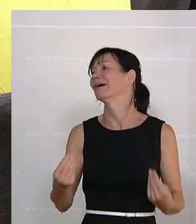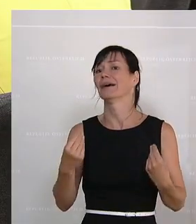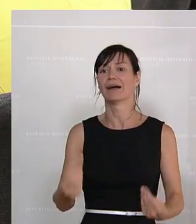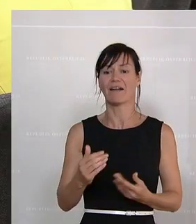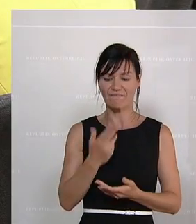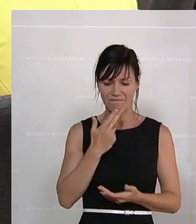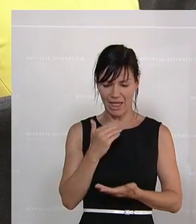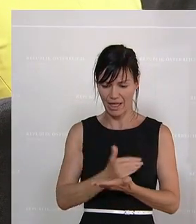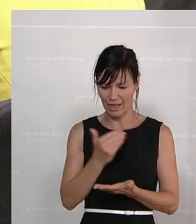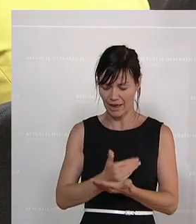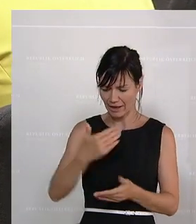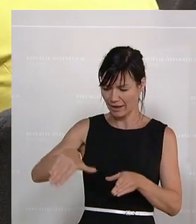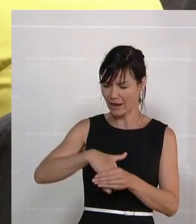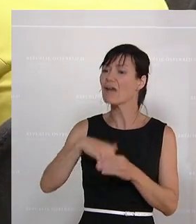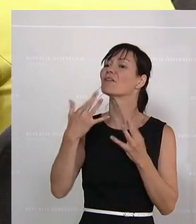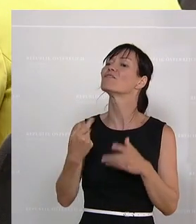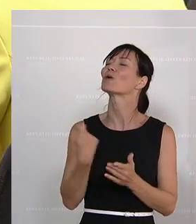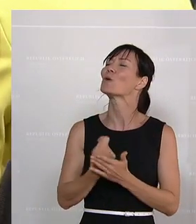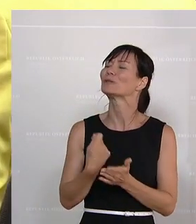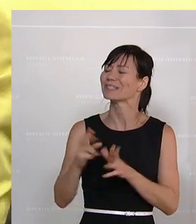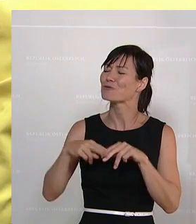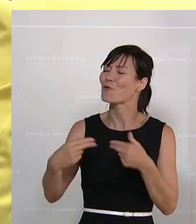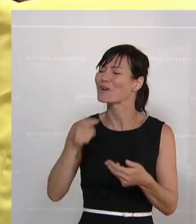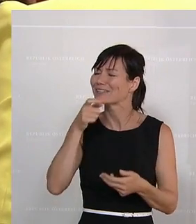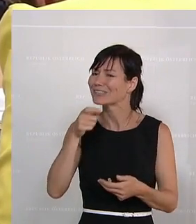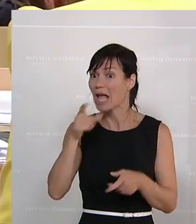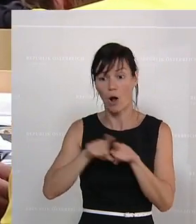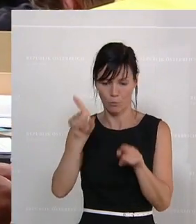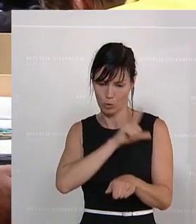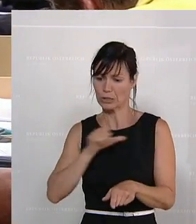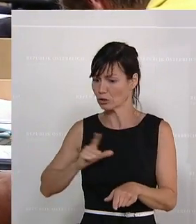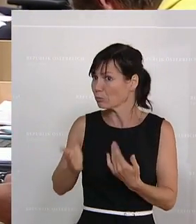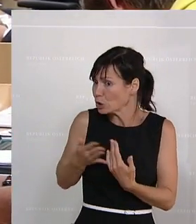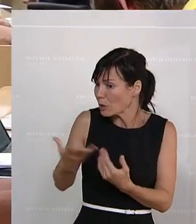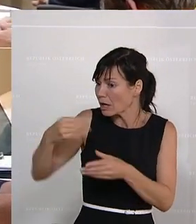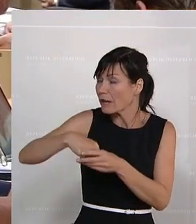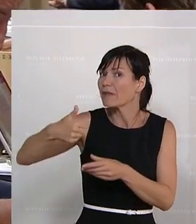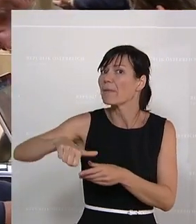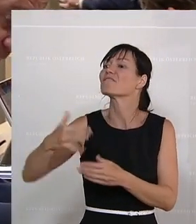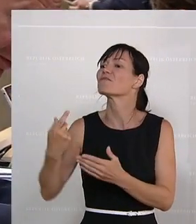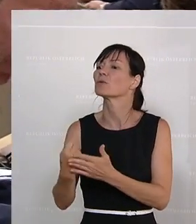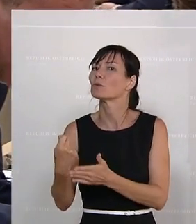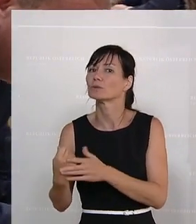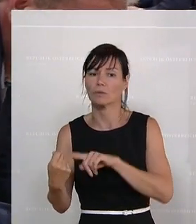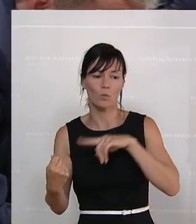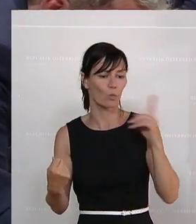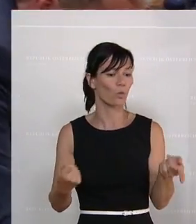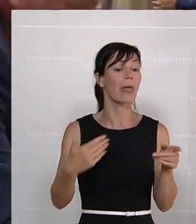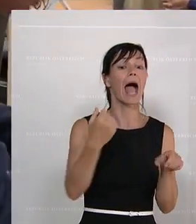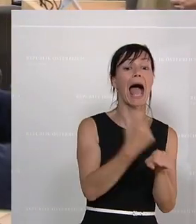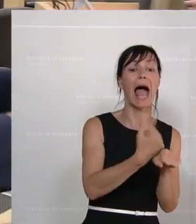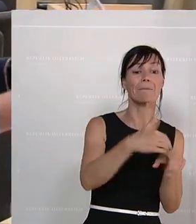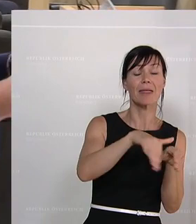erwerbstätige im öffentlichen dienst wo ja auch die polizei dabei ist zum beispiel um was kostet bei den arbeitern und angestellten